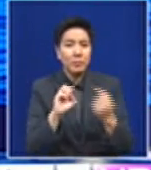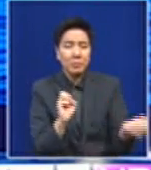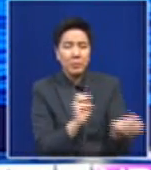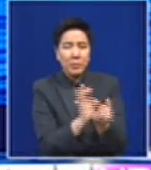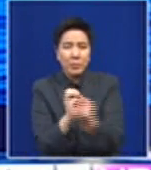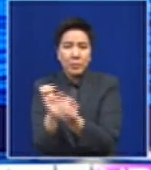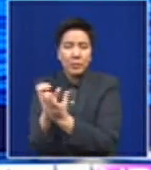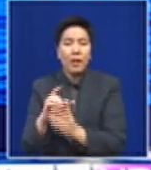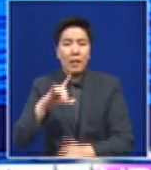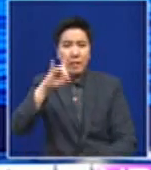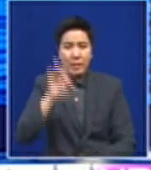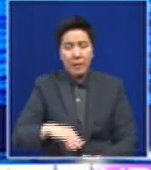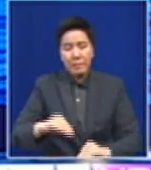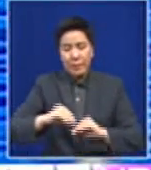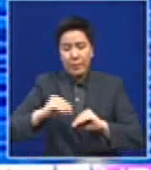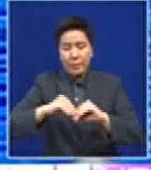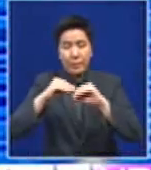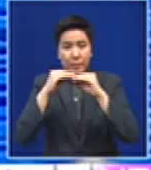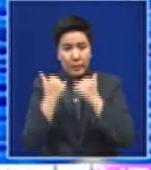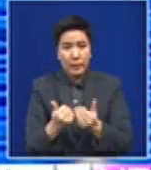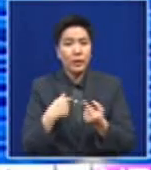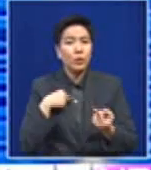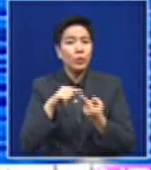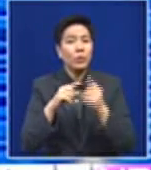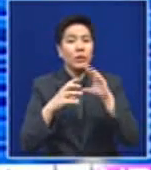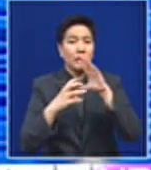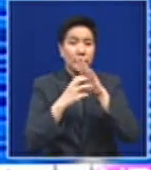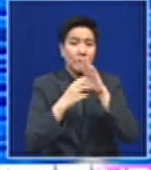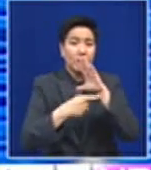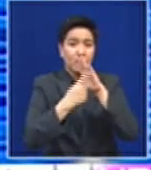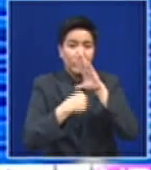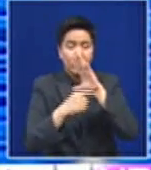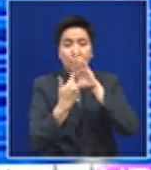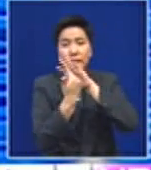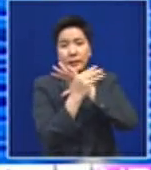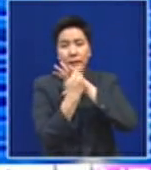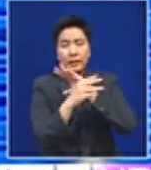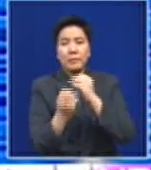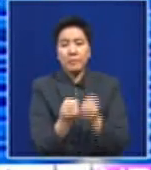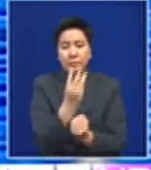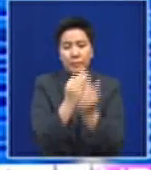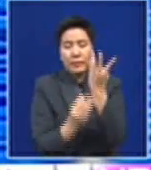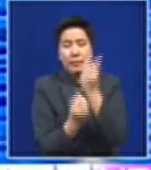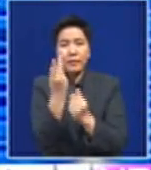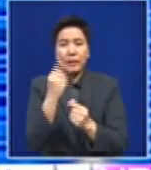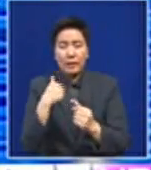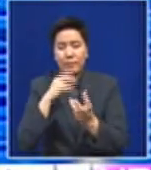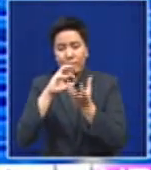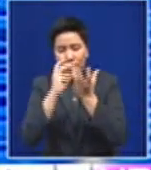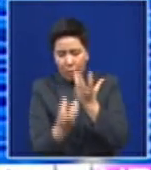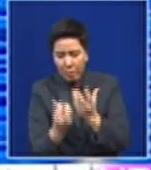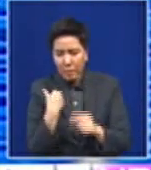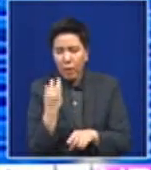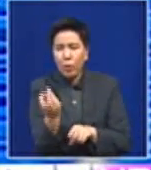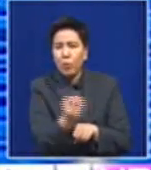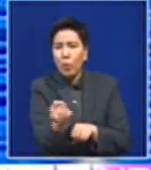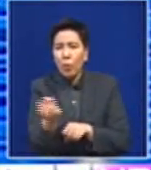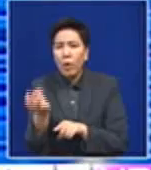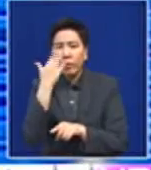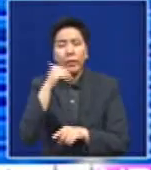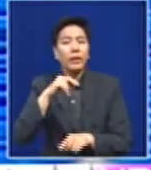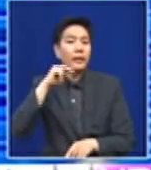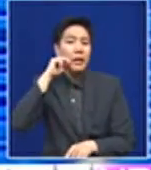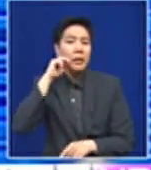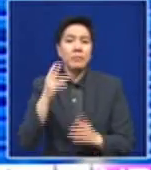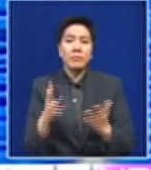ความรุนแรงขึ้นเรื่อยๆนะคะหลายพื้นที่ทางภาคกลางและภาคตะวันออกเฉียงเหนือพืชผลทางการเกษตรออกผลผลิตน้อยค่ะหลังจากขาดน้ำ